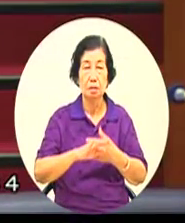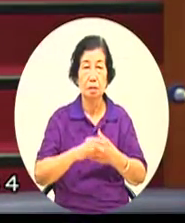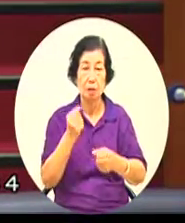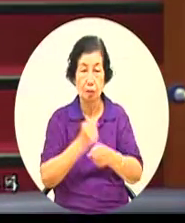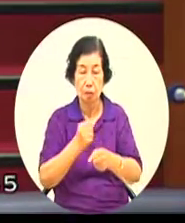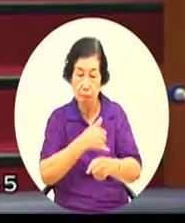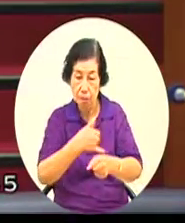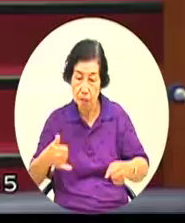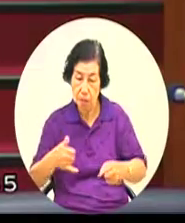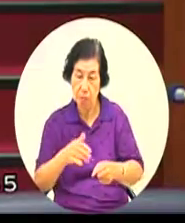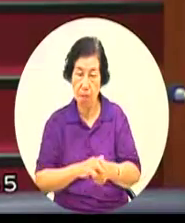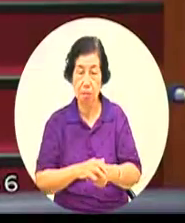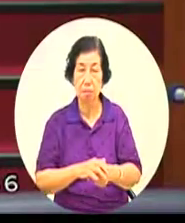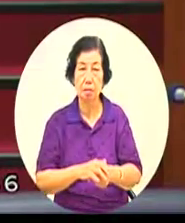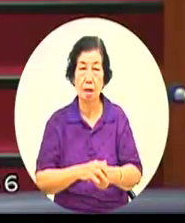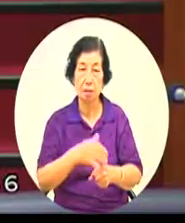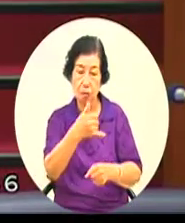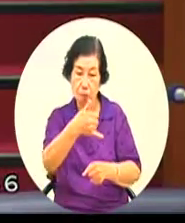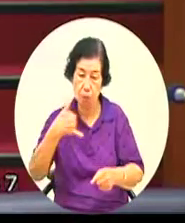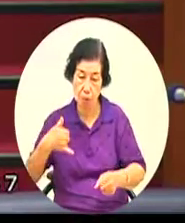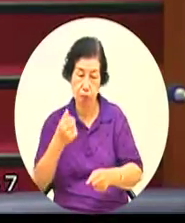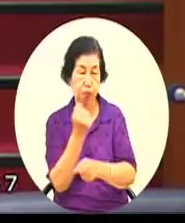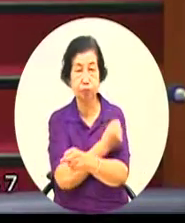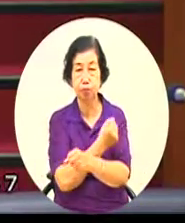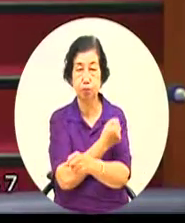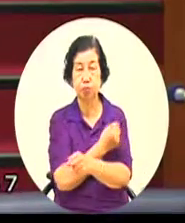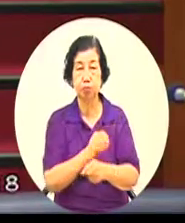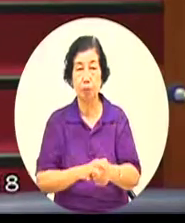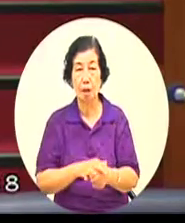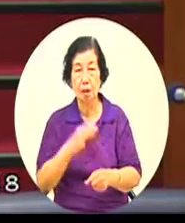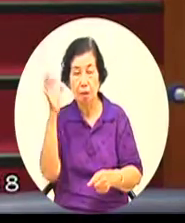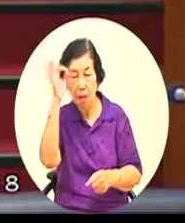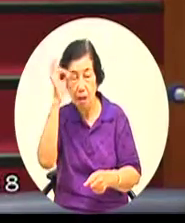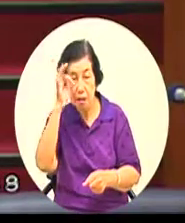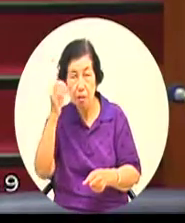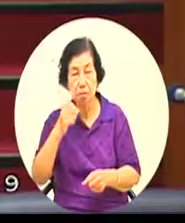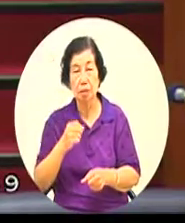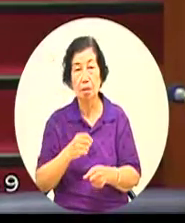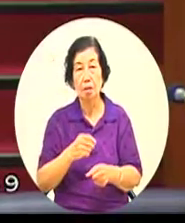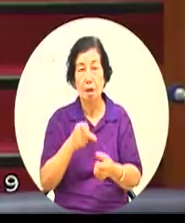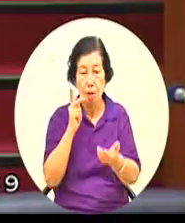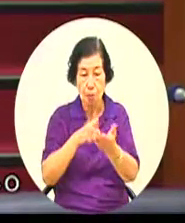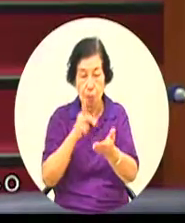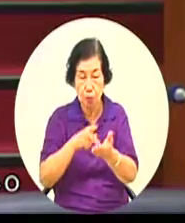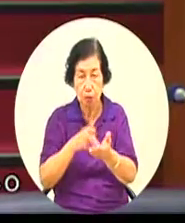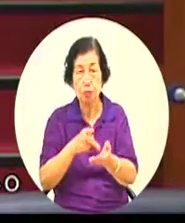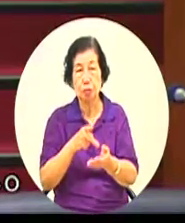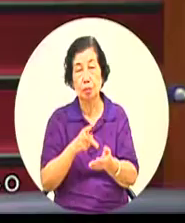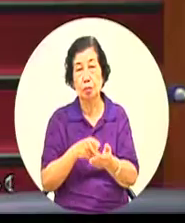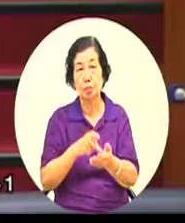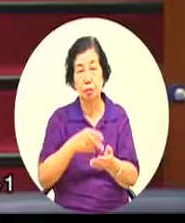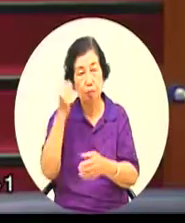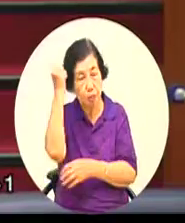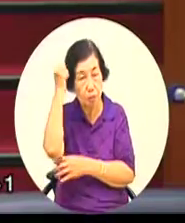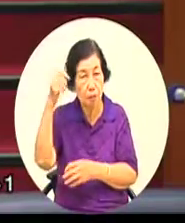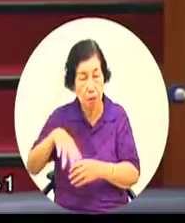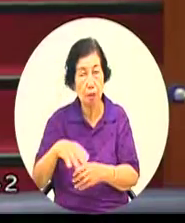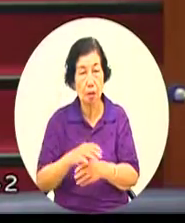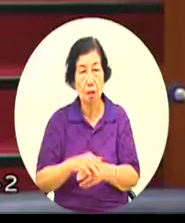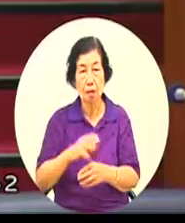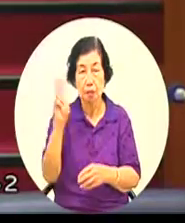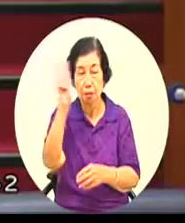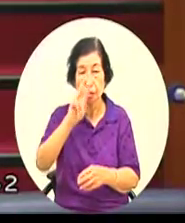辛苦，不但要找住宿，还要付这一些住宿费，水电费都要自己付，所以